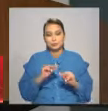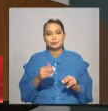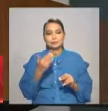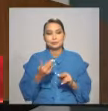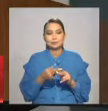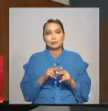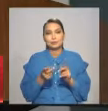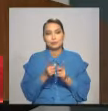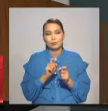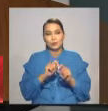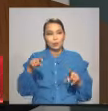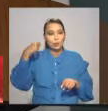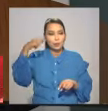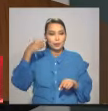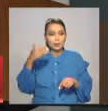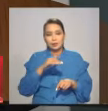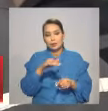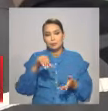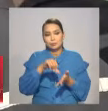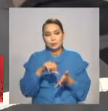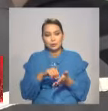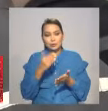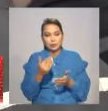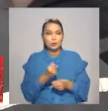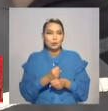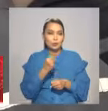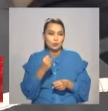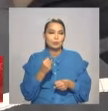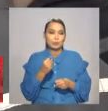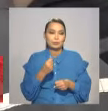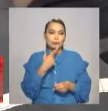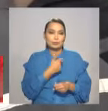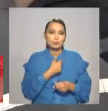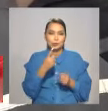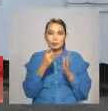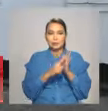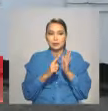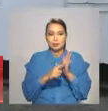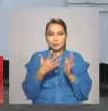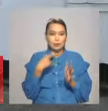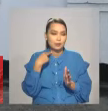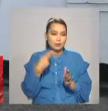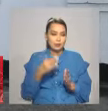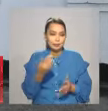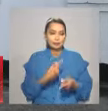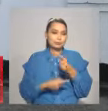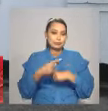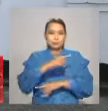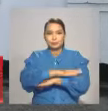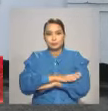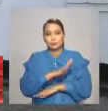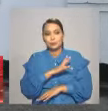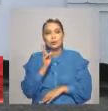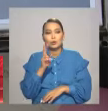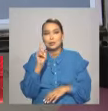звенит школьный звонок. Торжественная часть проходит строго под конвоем. 175 осужденных сегодня вернулись за парты. У кого-то